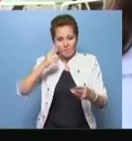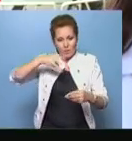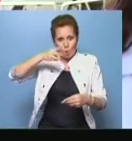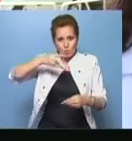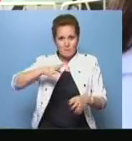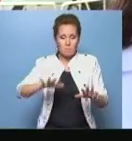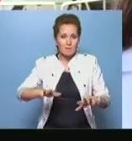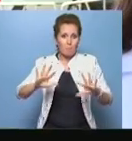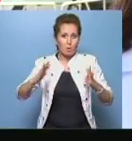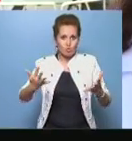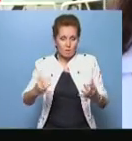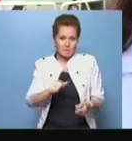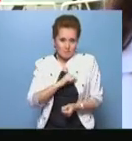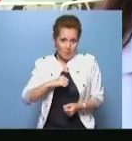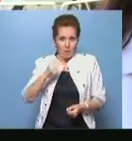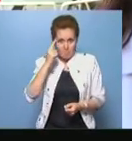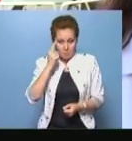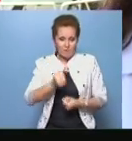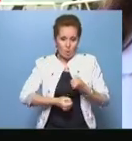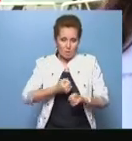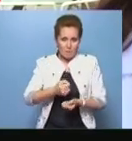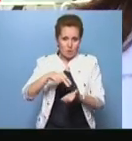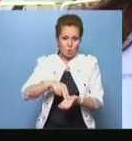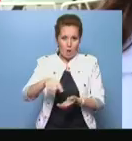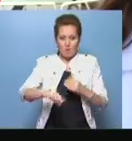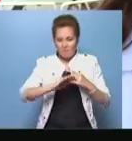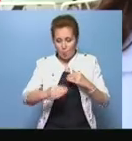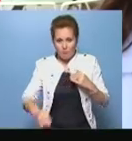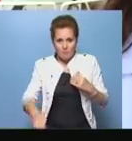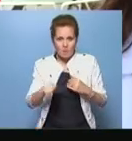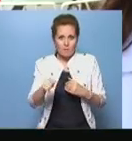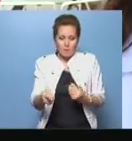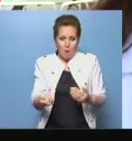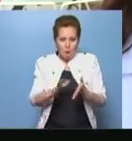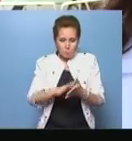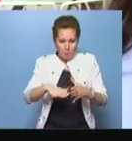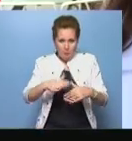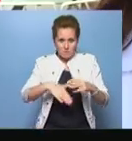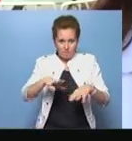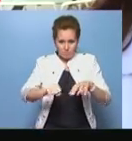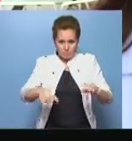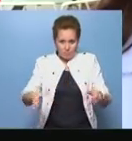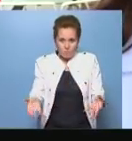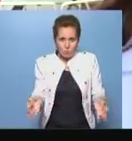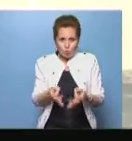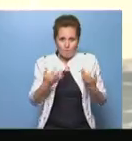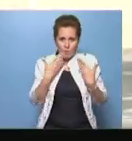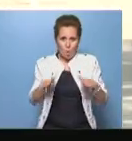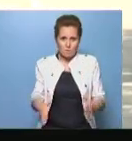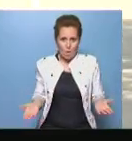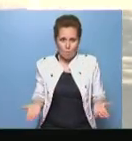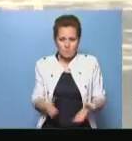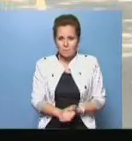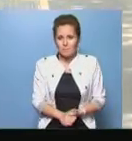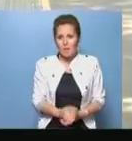места происшествия. Потому что, сами понимаете, велосипед, стоящий в подъезде, то есть ни отпечатков пальцев, ничего не остается. В очередной